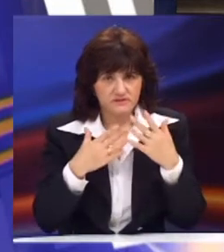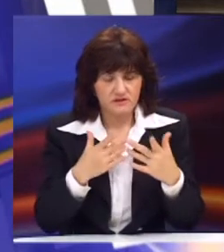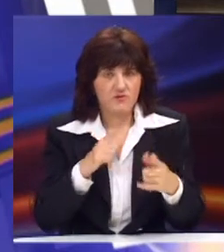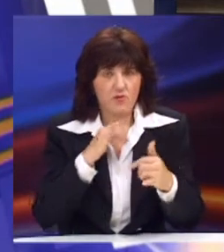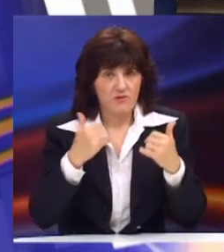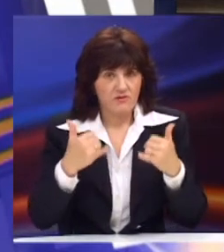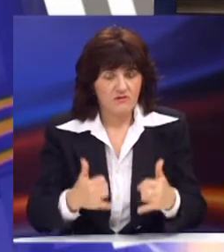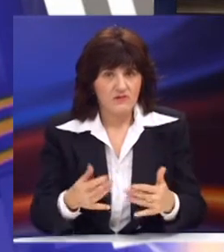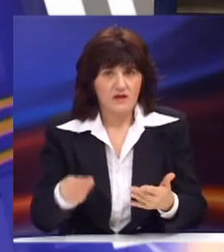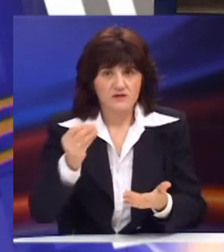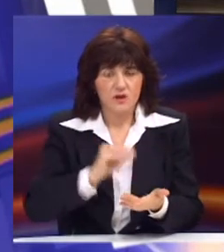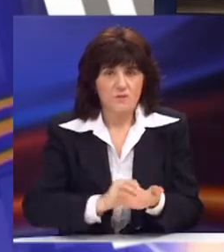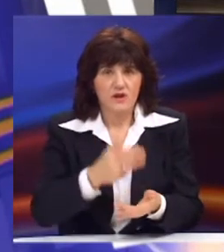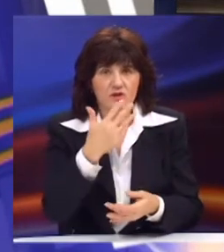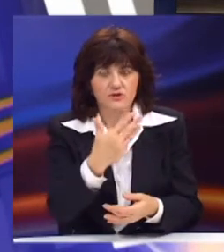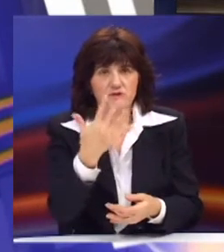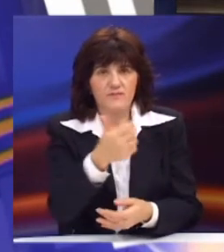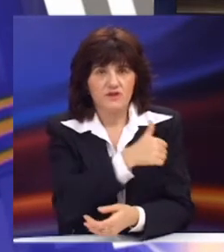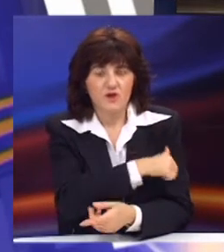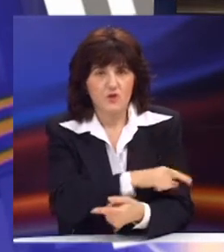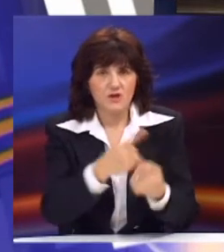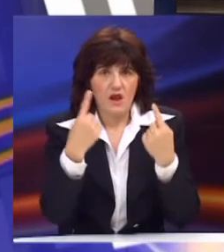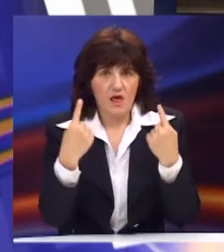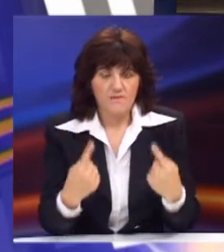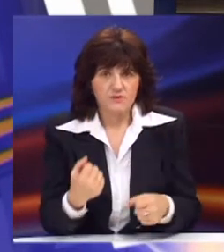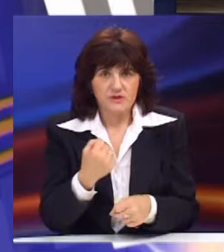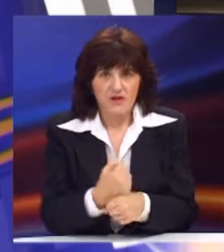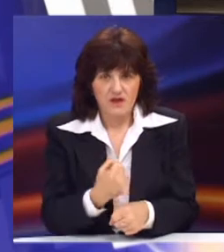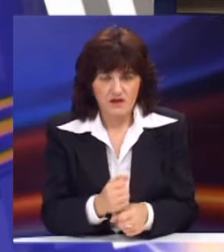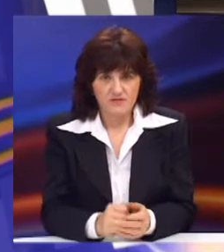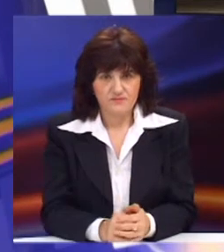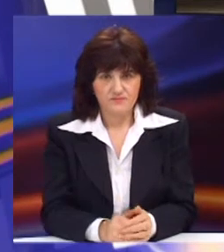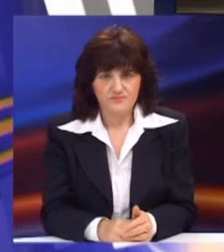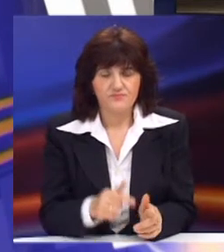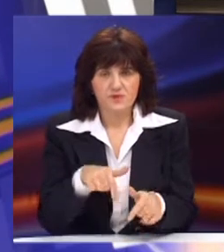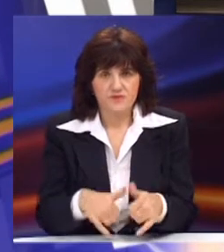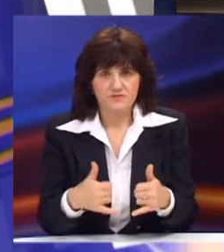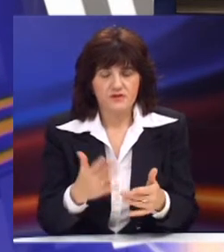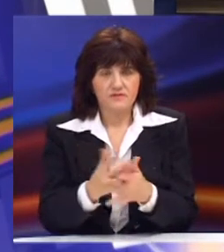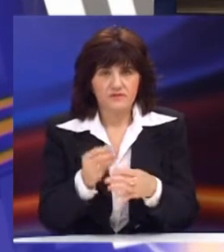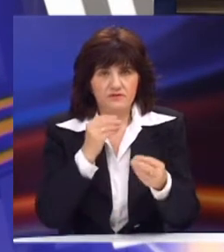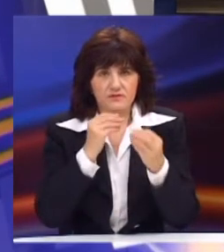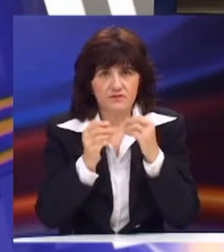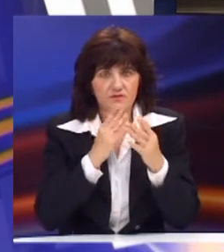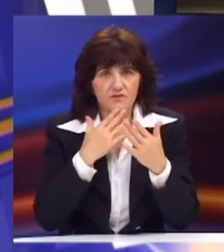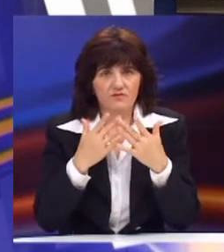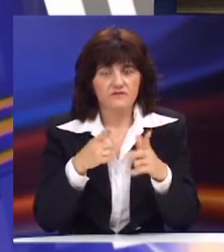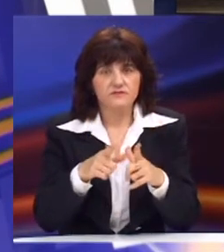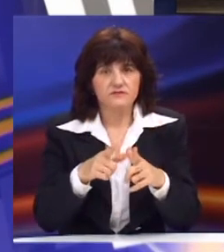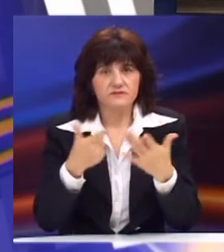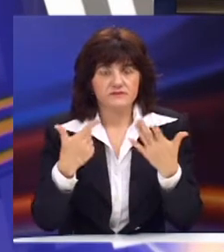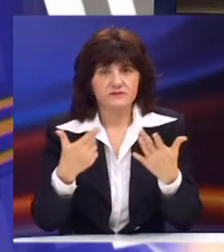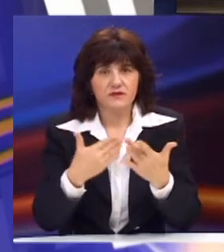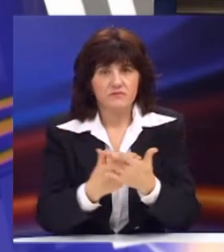javnog preduzeća koje danas obeležava 45 godina postojanja i rada. Ovi stavovi izneti su u